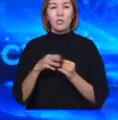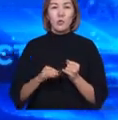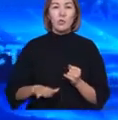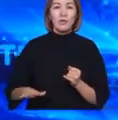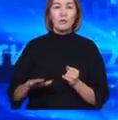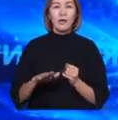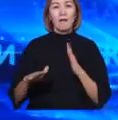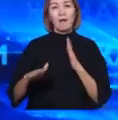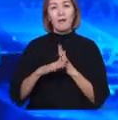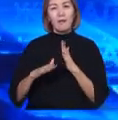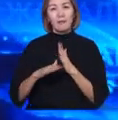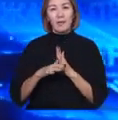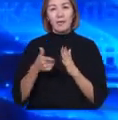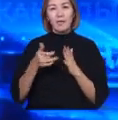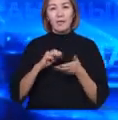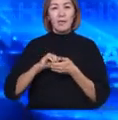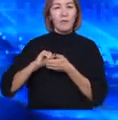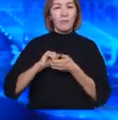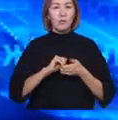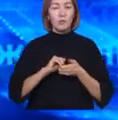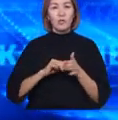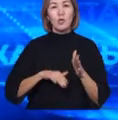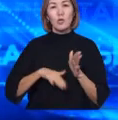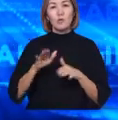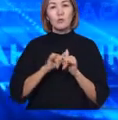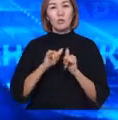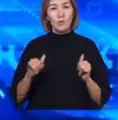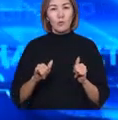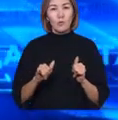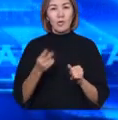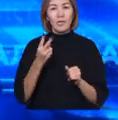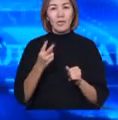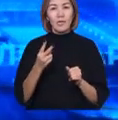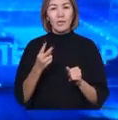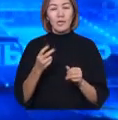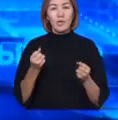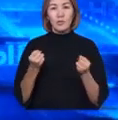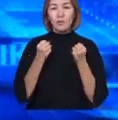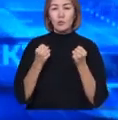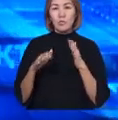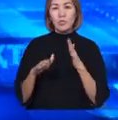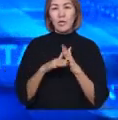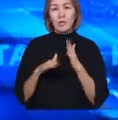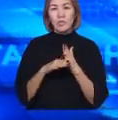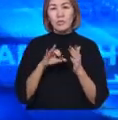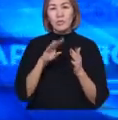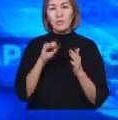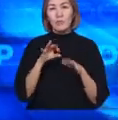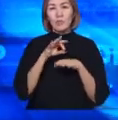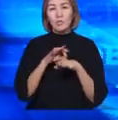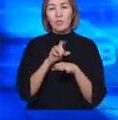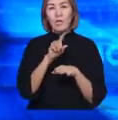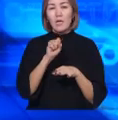Балқаш ауданында каратэ мен грек-рим спорты жақсы дамып жатыр. Осы ауданның қос бірдей спортшысы каратэден Сингапурде өтетін